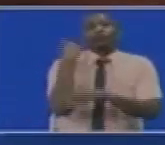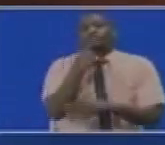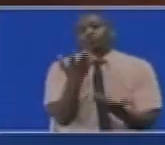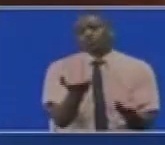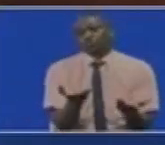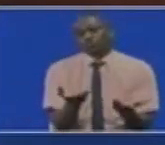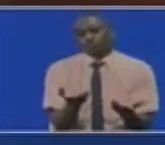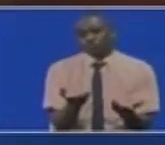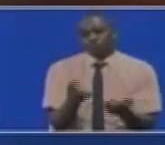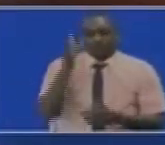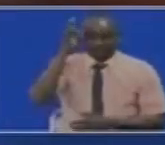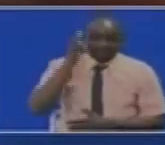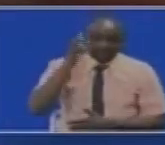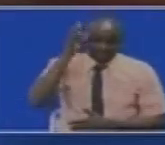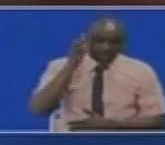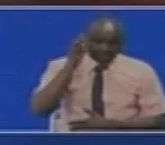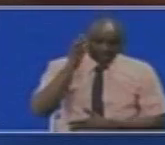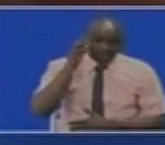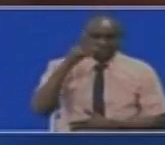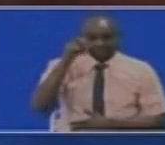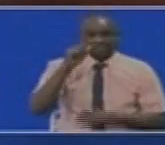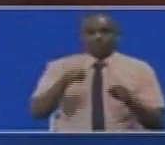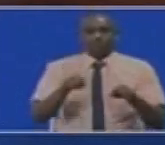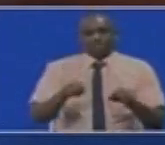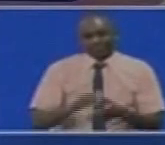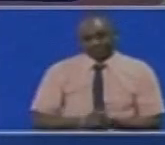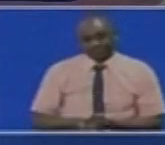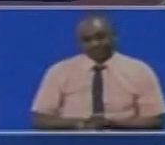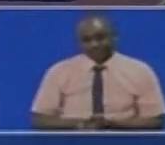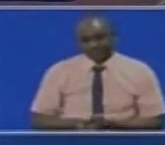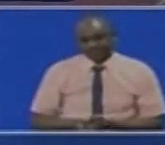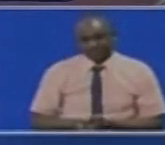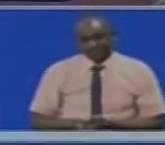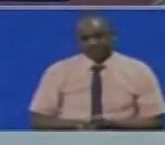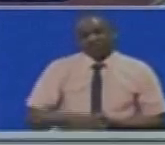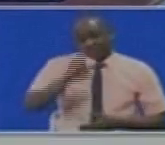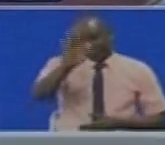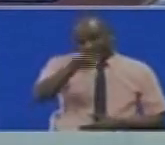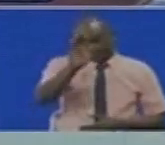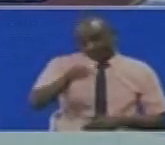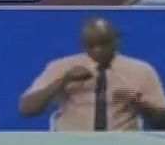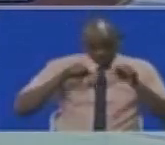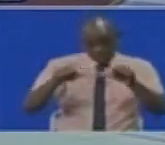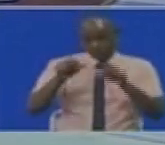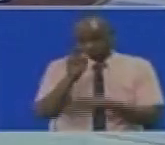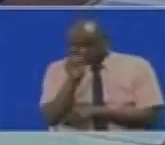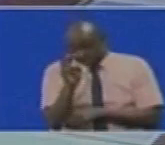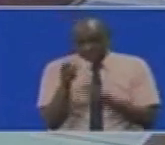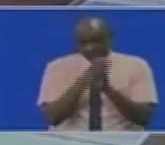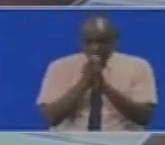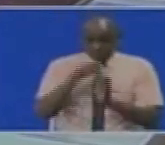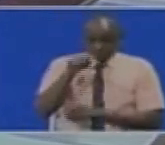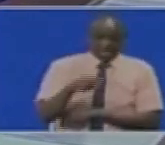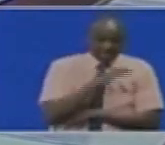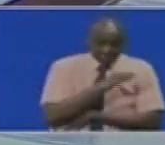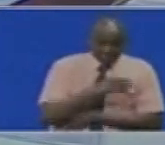Francis Mtalaki, KTN Leo. Mtazamaji, unaendelea kutazama taarifa za KTN leo